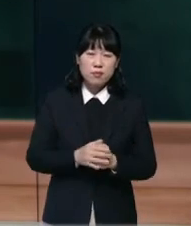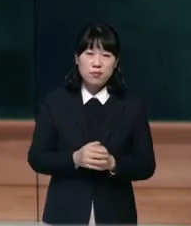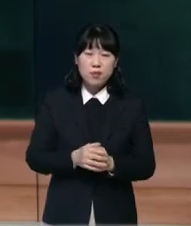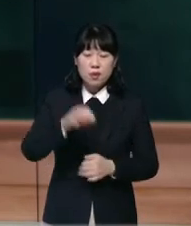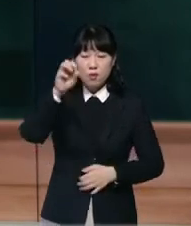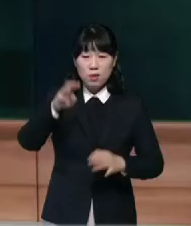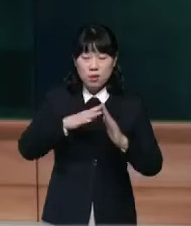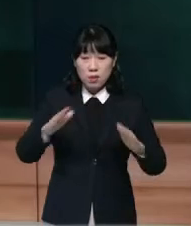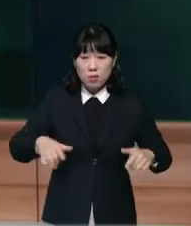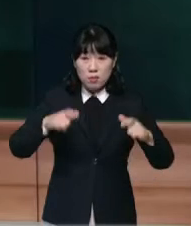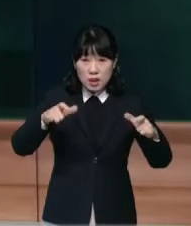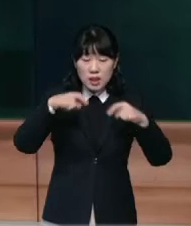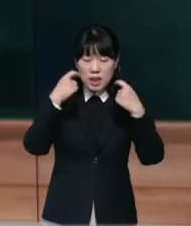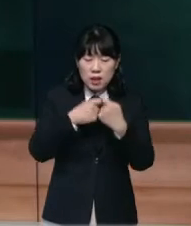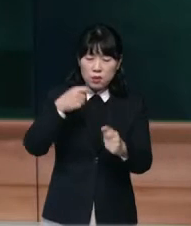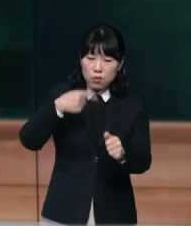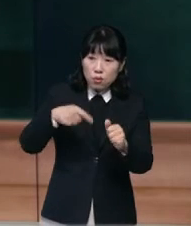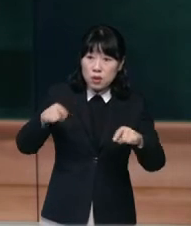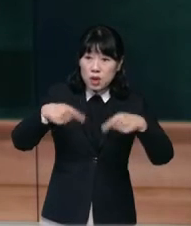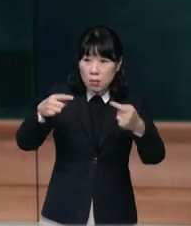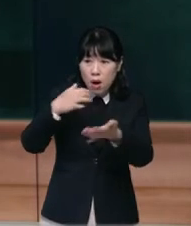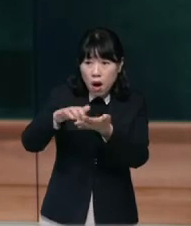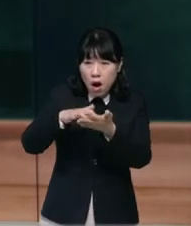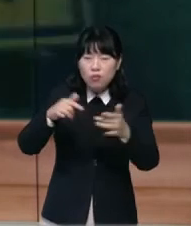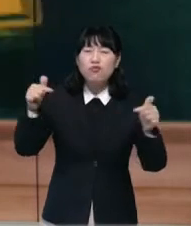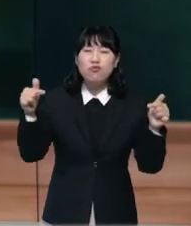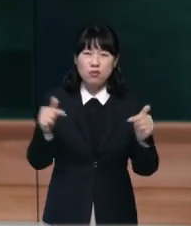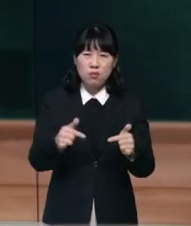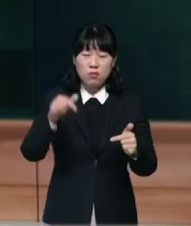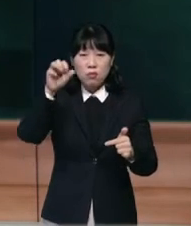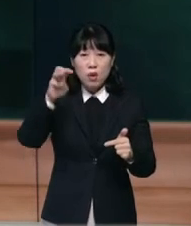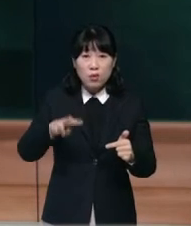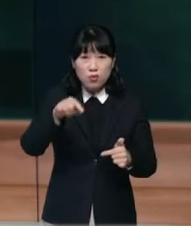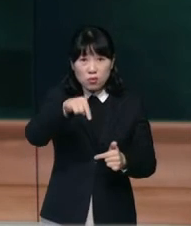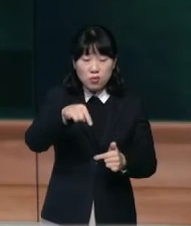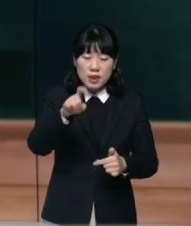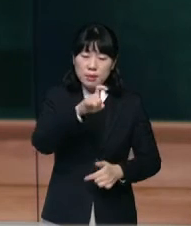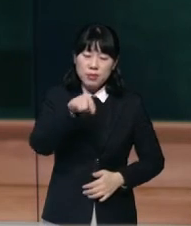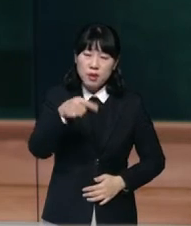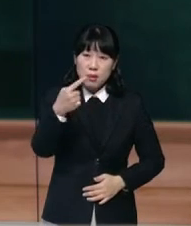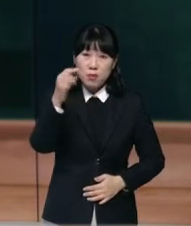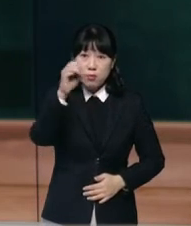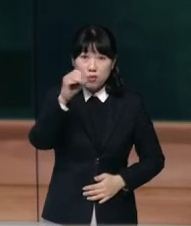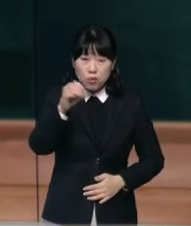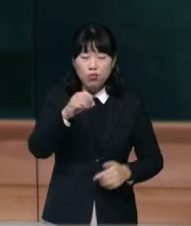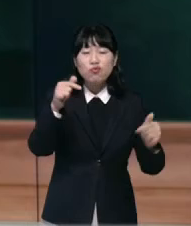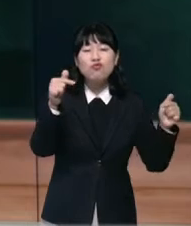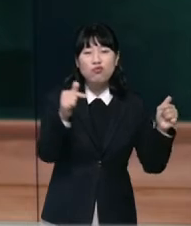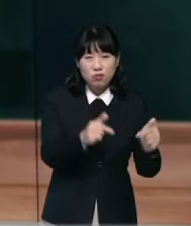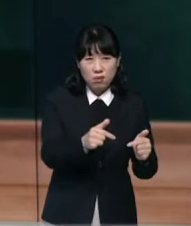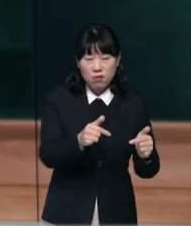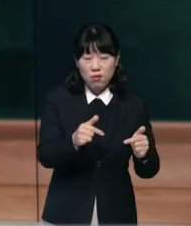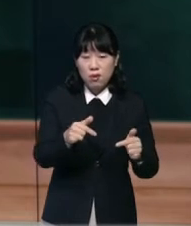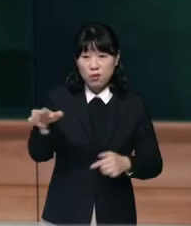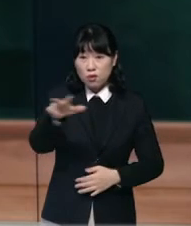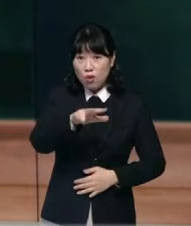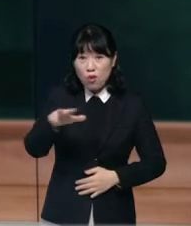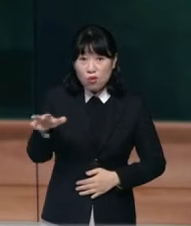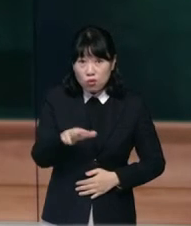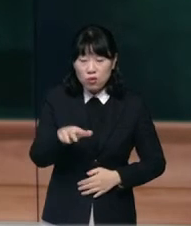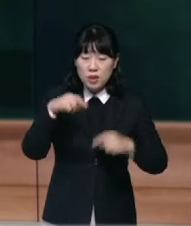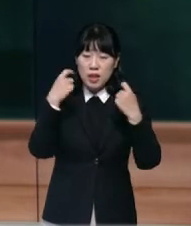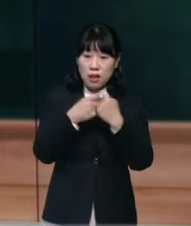광주전남 의사 교육 참여 비율도 줄었습니다 광주는 10.1% 감소했고 전국에서